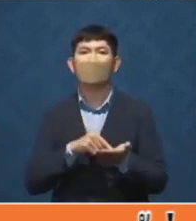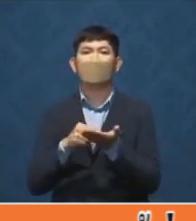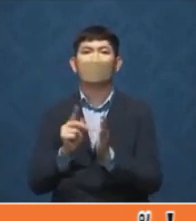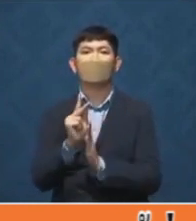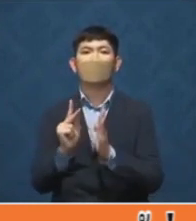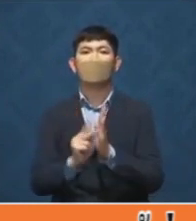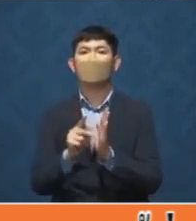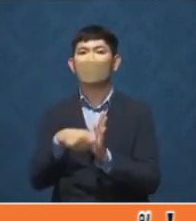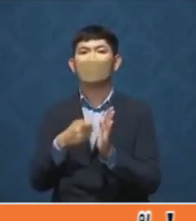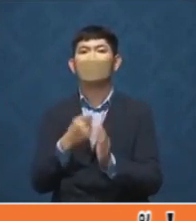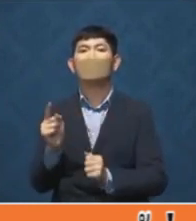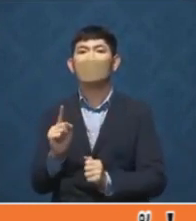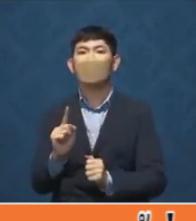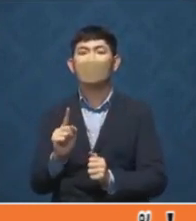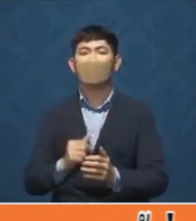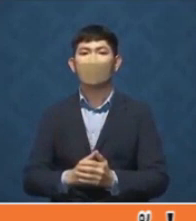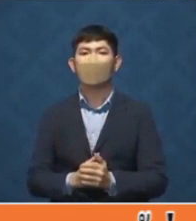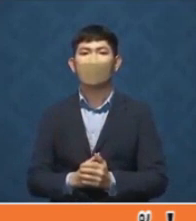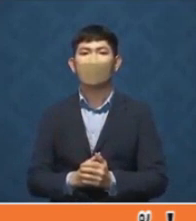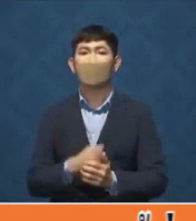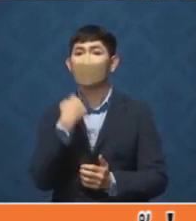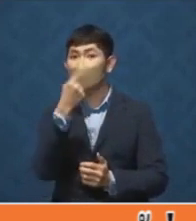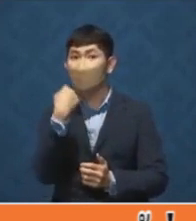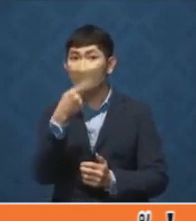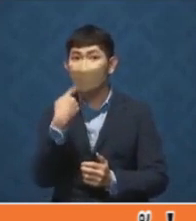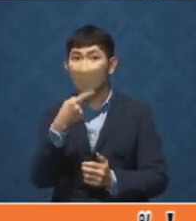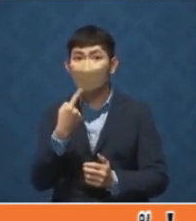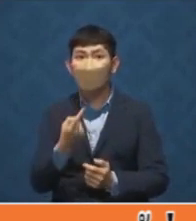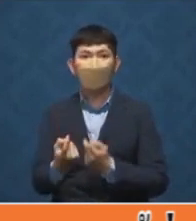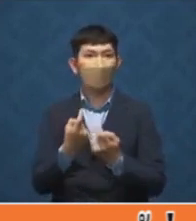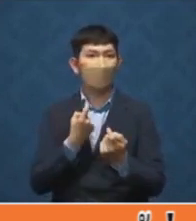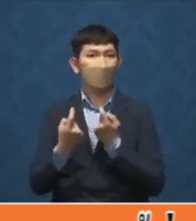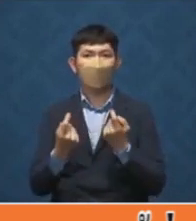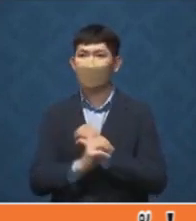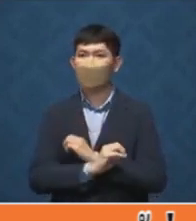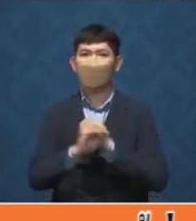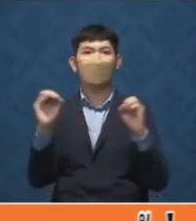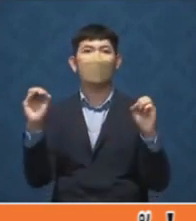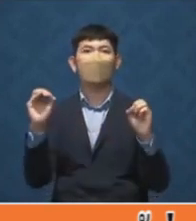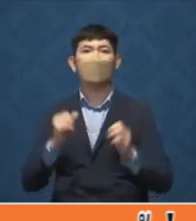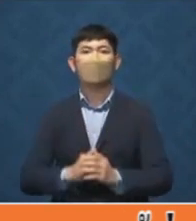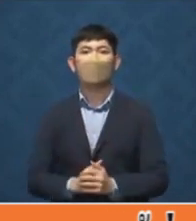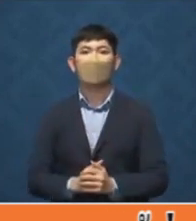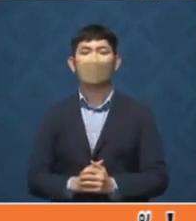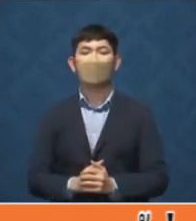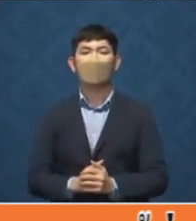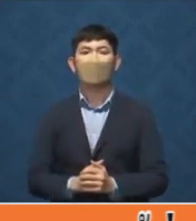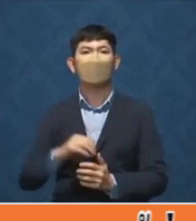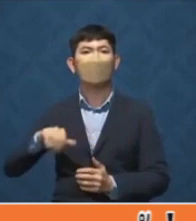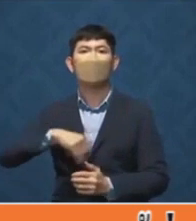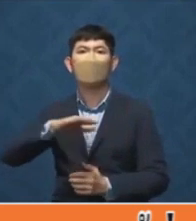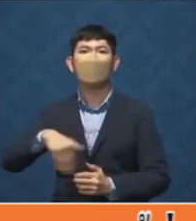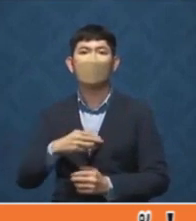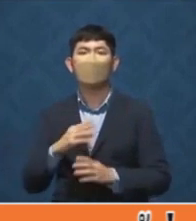ายฉบับนี้ไม่มีใครซักถามผมเลยแม้แต่คำถามเดียวทุกคน